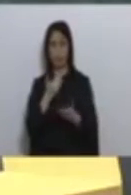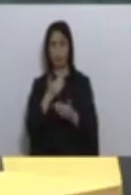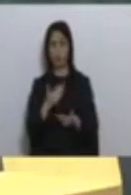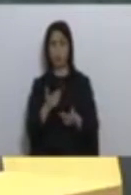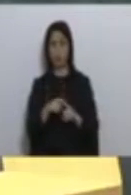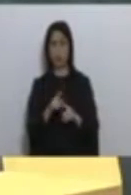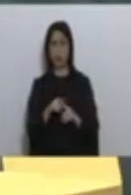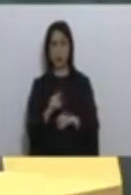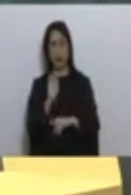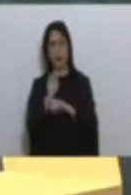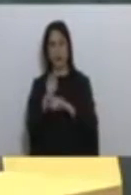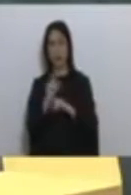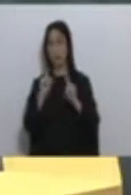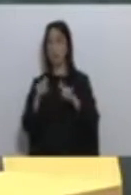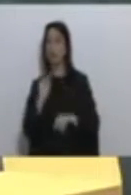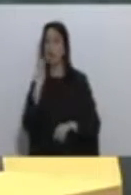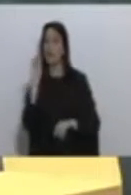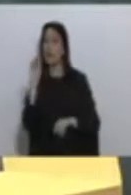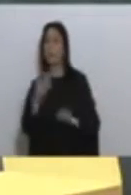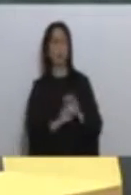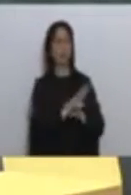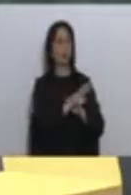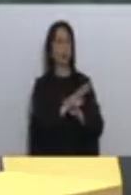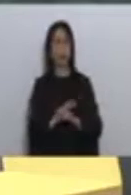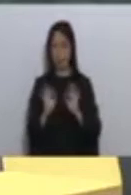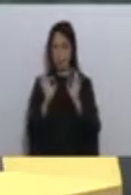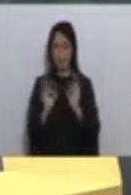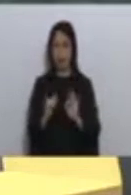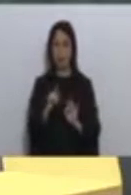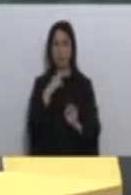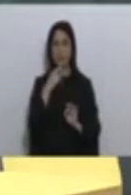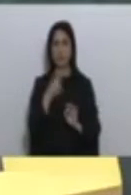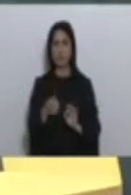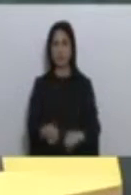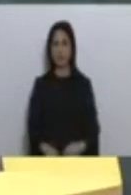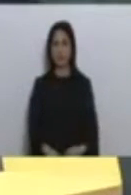ekhla kritikaze advili ra ari modi rame konstruktsiuli tkvi kats